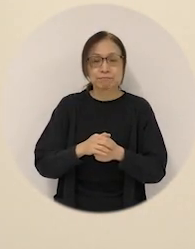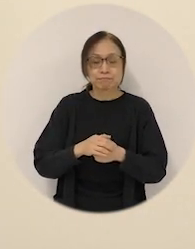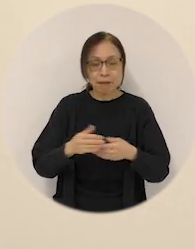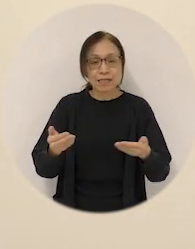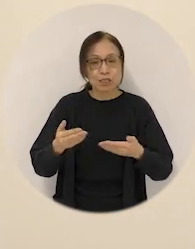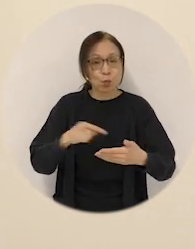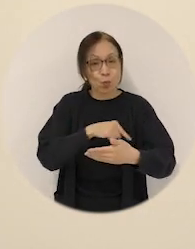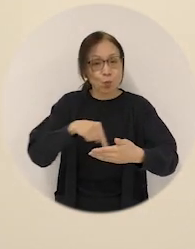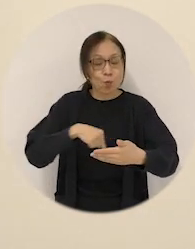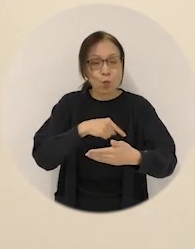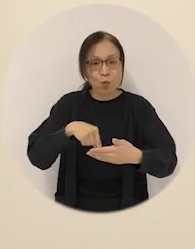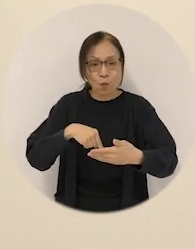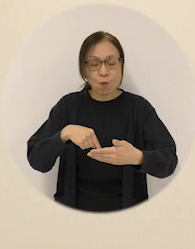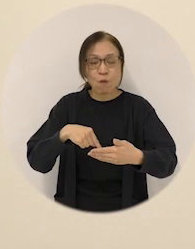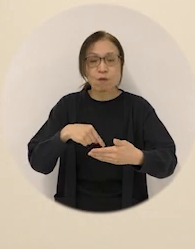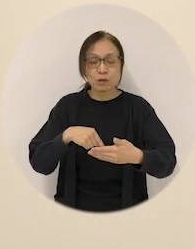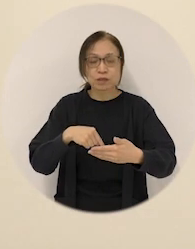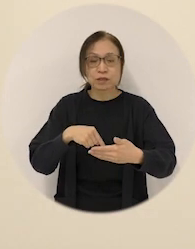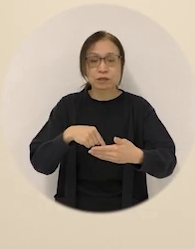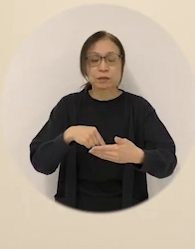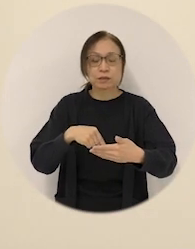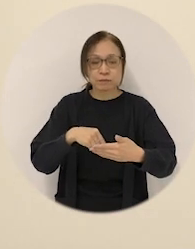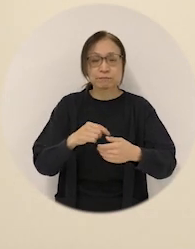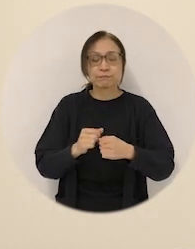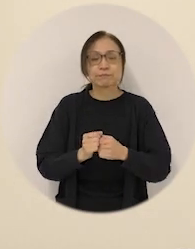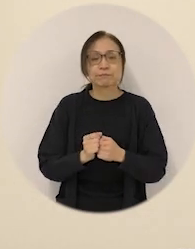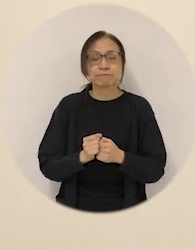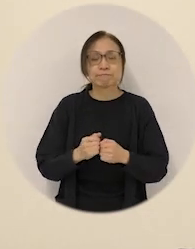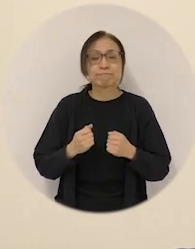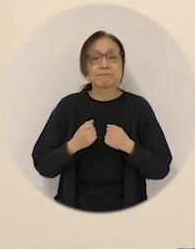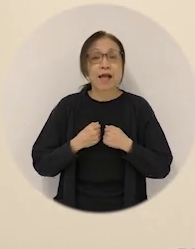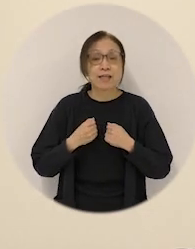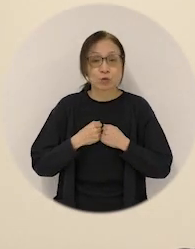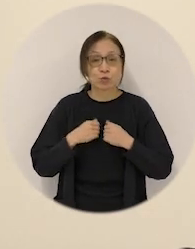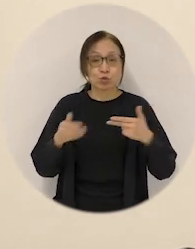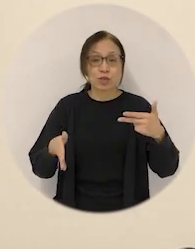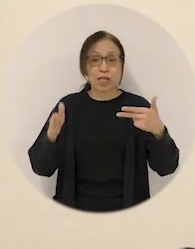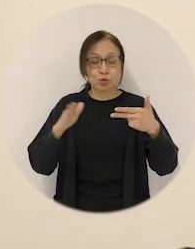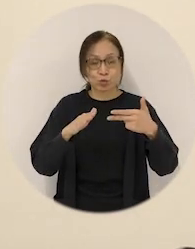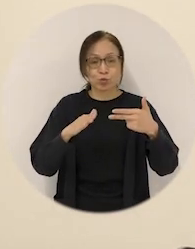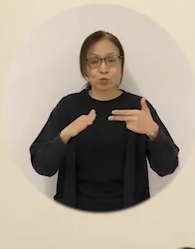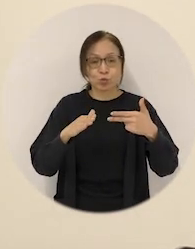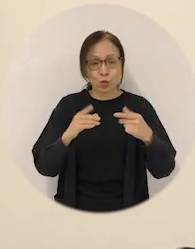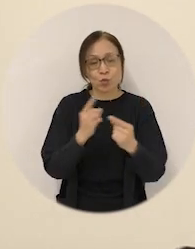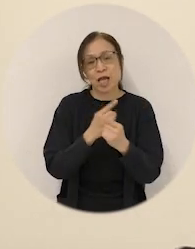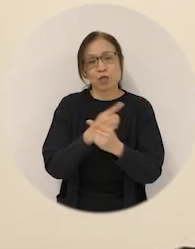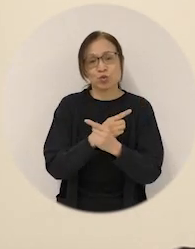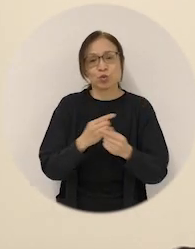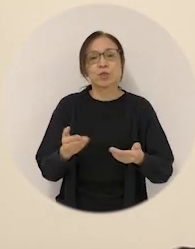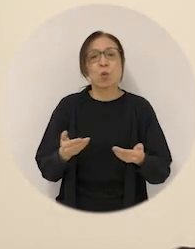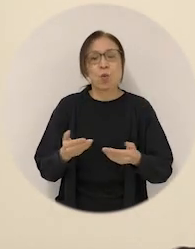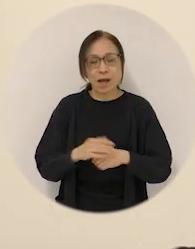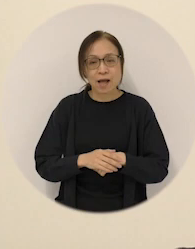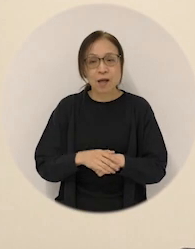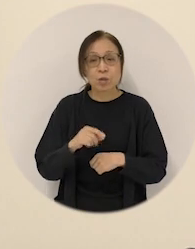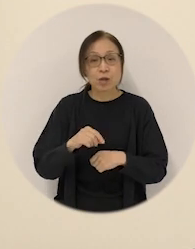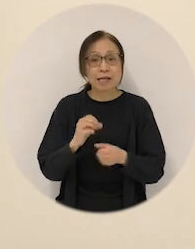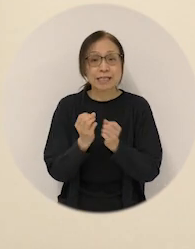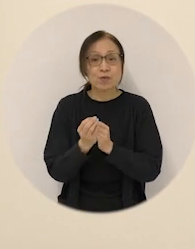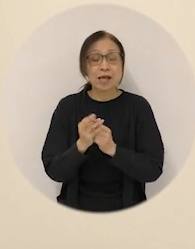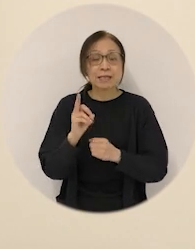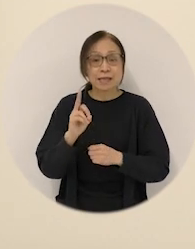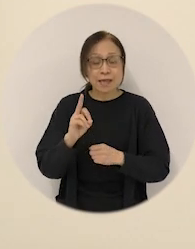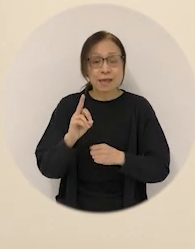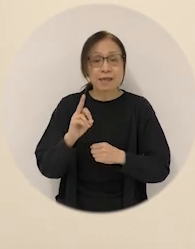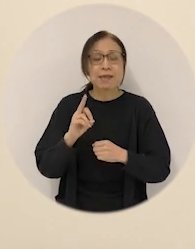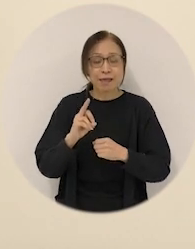事業 の中のですね、体育施設改修事業7420万円とありますが、岩瀬グリーン球場のスタンドベンチ